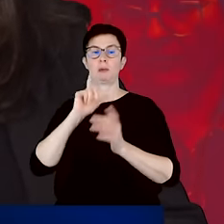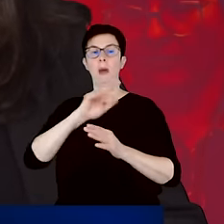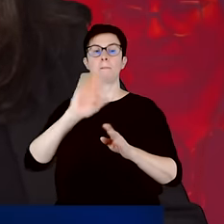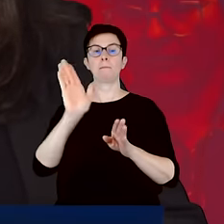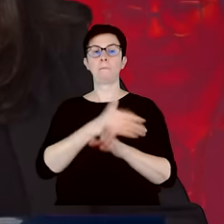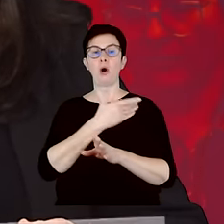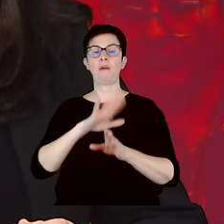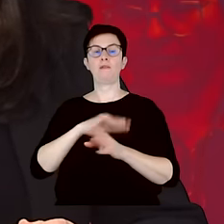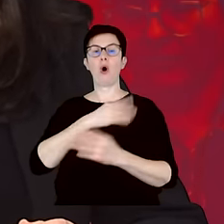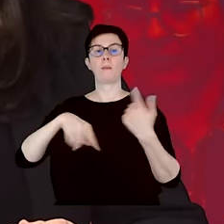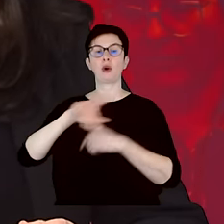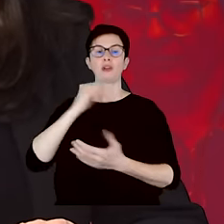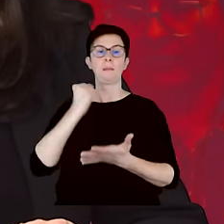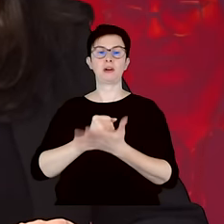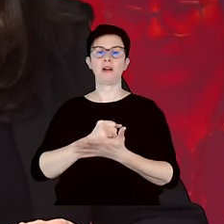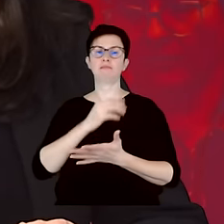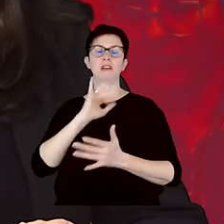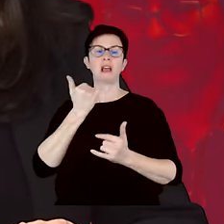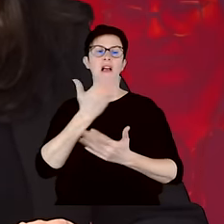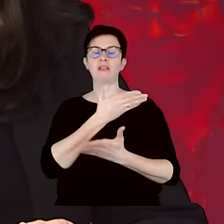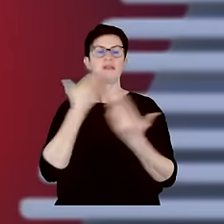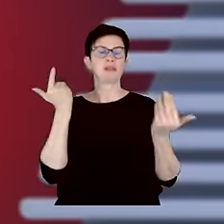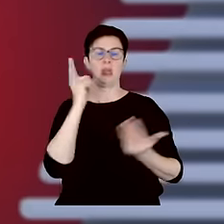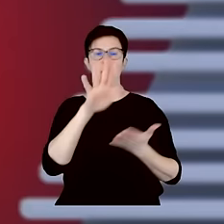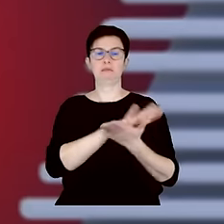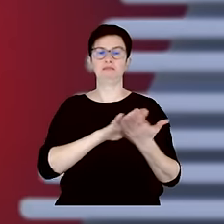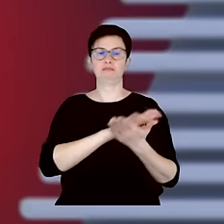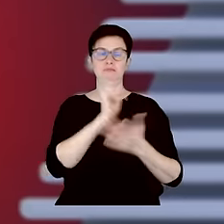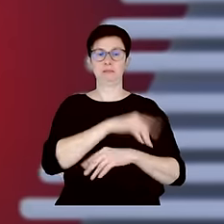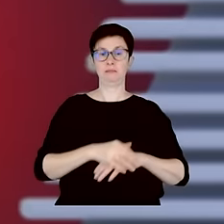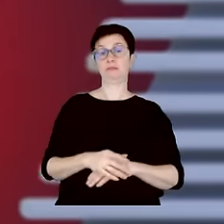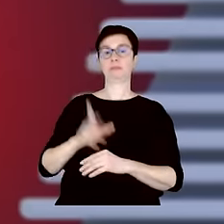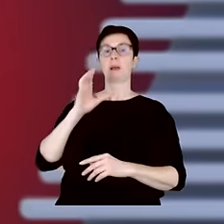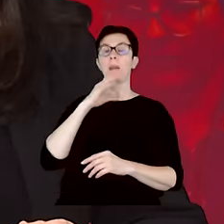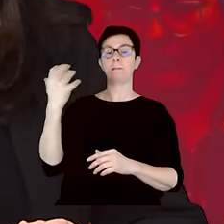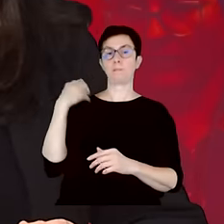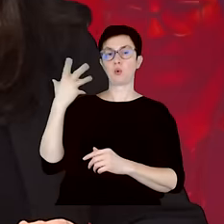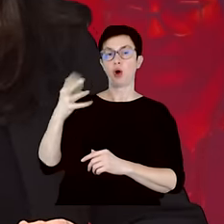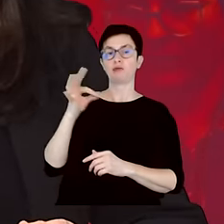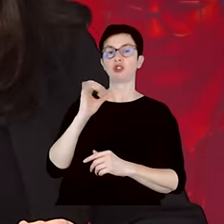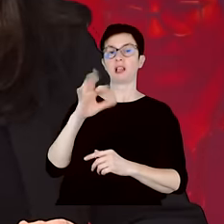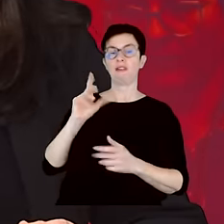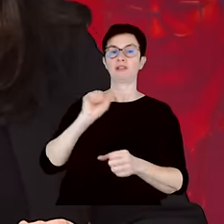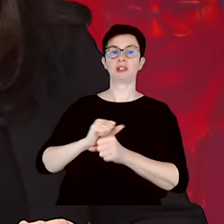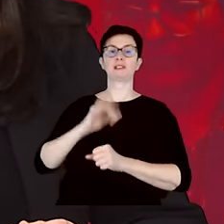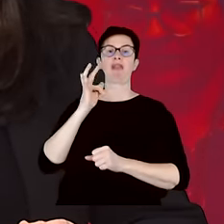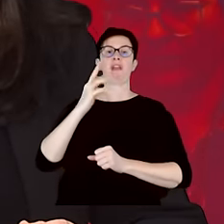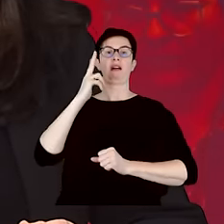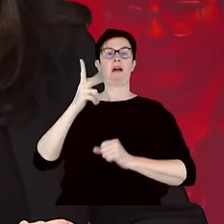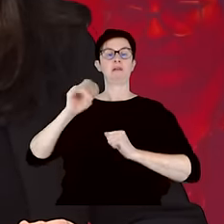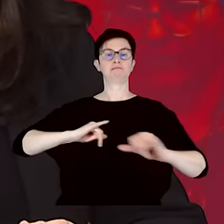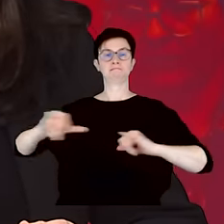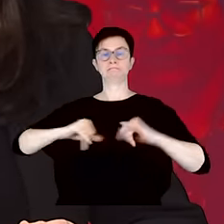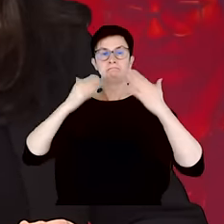prawnym jako nieistniejące. No co, pan pułkownik jest trybunałem. Pan pułkownik Sienkiewicz jest trybunałem, pan pułkownik